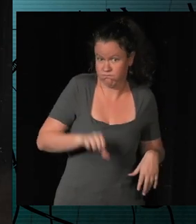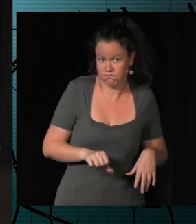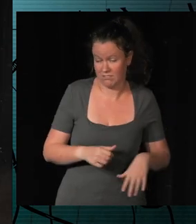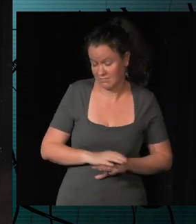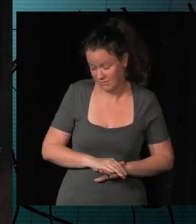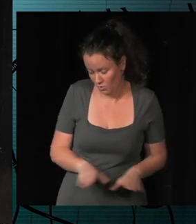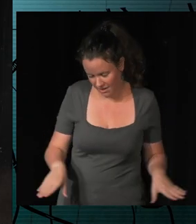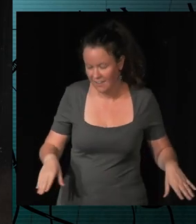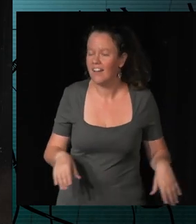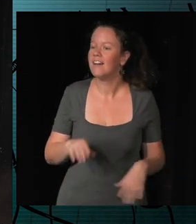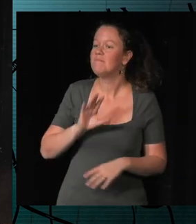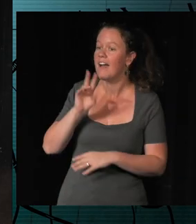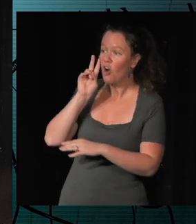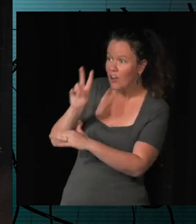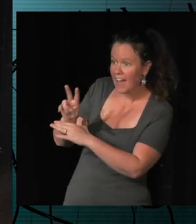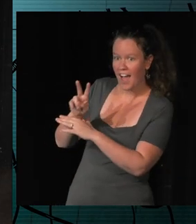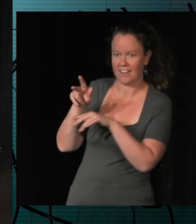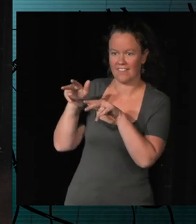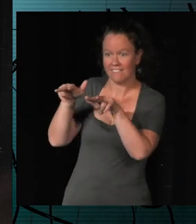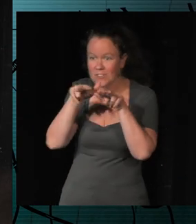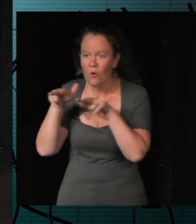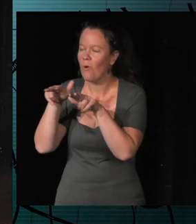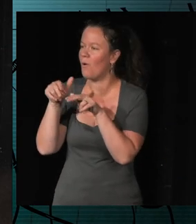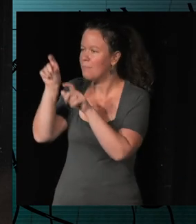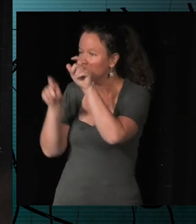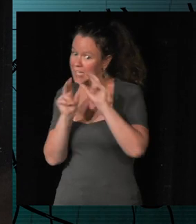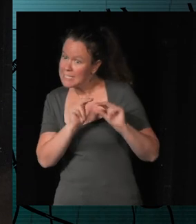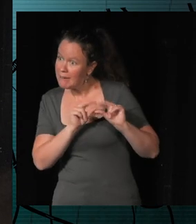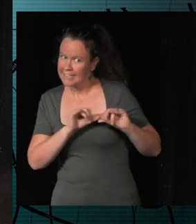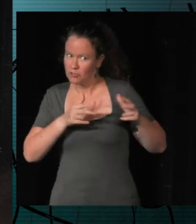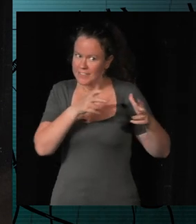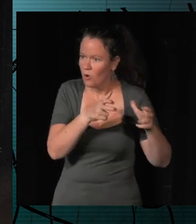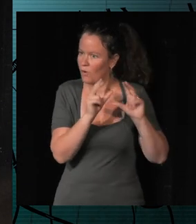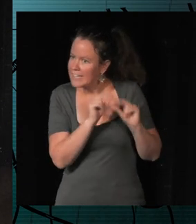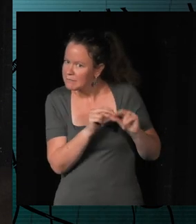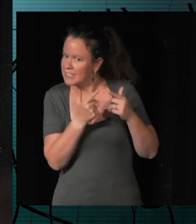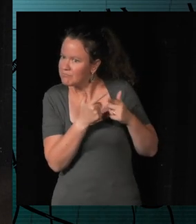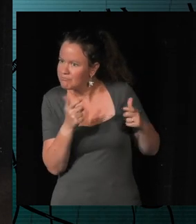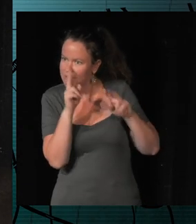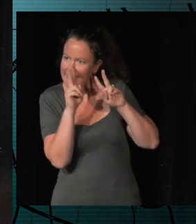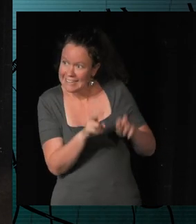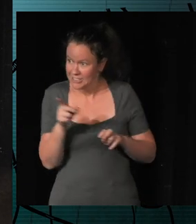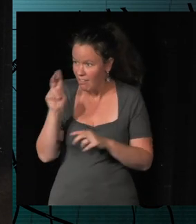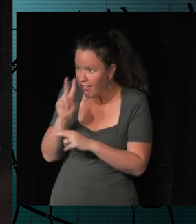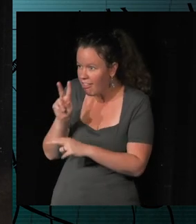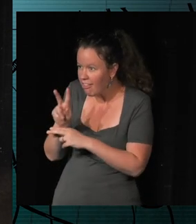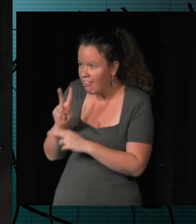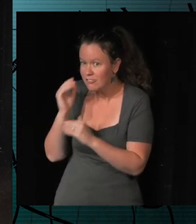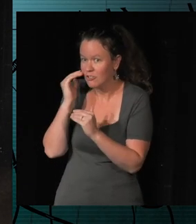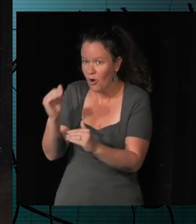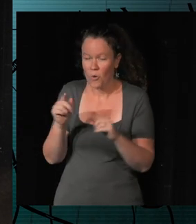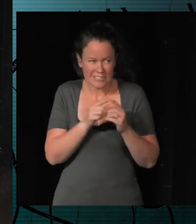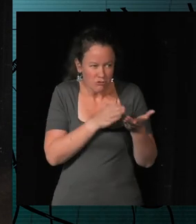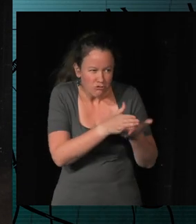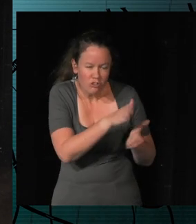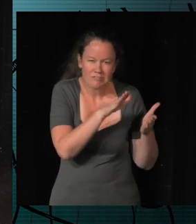contre je passe des heures à regarder des vidéos d'analyse sur YouTube à propos de l'univers salentille et de toute la mythologie qui a autour parce que je trouve ça fascinant et que